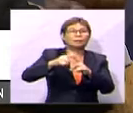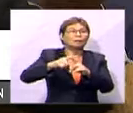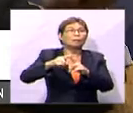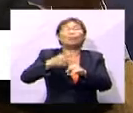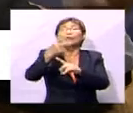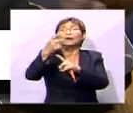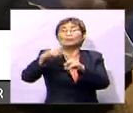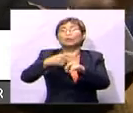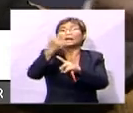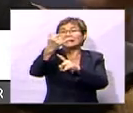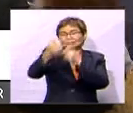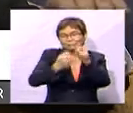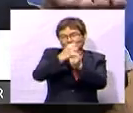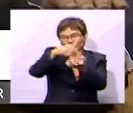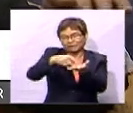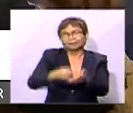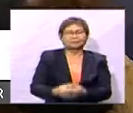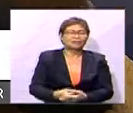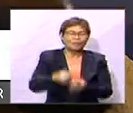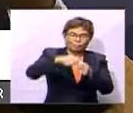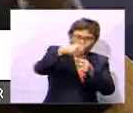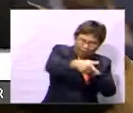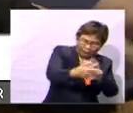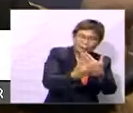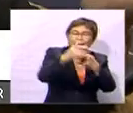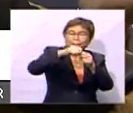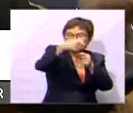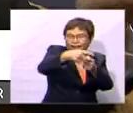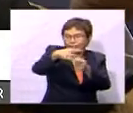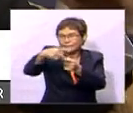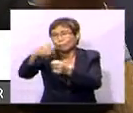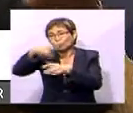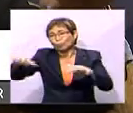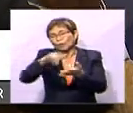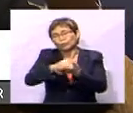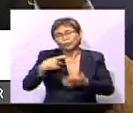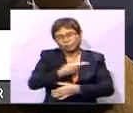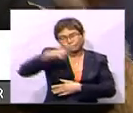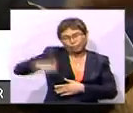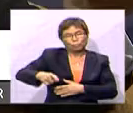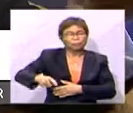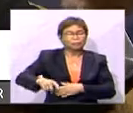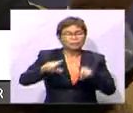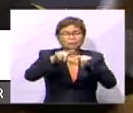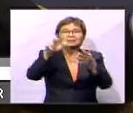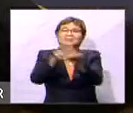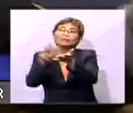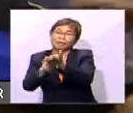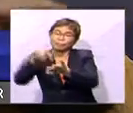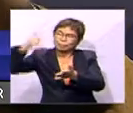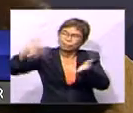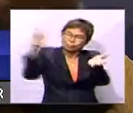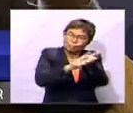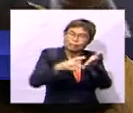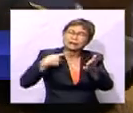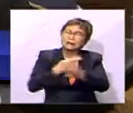Pembayaran refund yang lambat akan dapat diatasi. Tapi untuk melakukan proses ini, kita memerlukan certification. Jadi kita akan